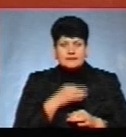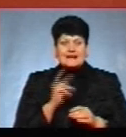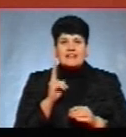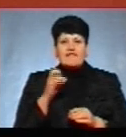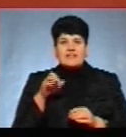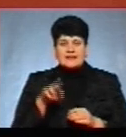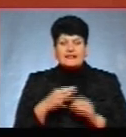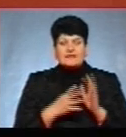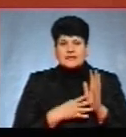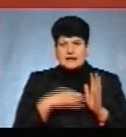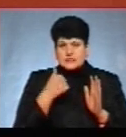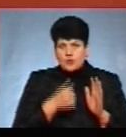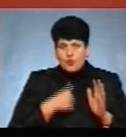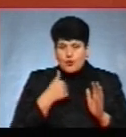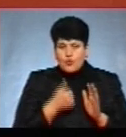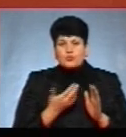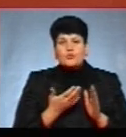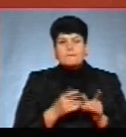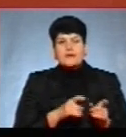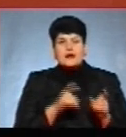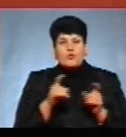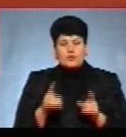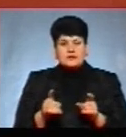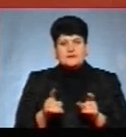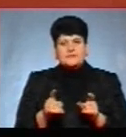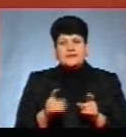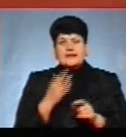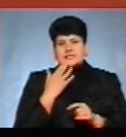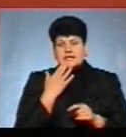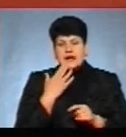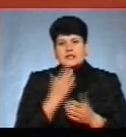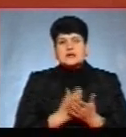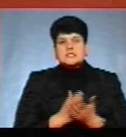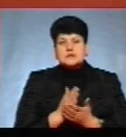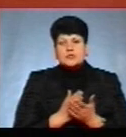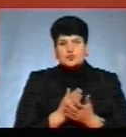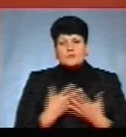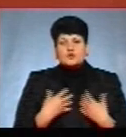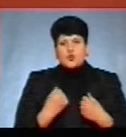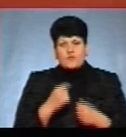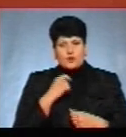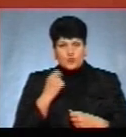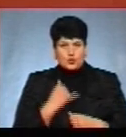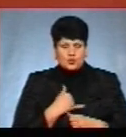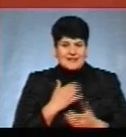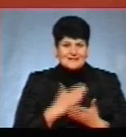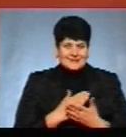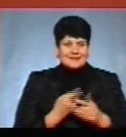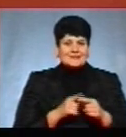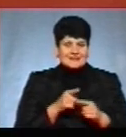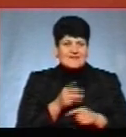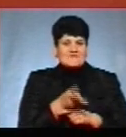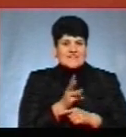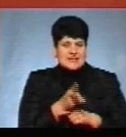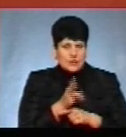квітня 2019 року урядова програма реімбурсації «Доступні ліки» переходить в адміністрування Національної служби здоров'я України. Так. У нас є